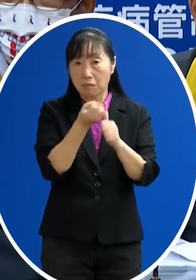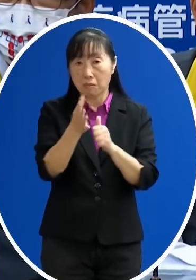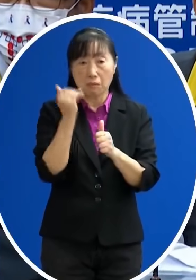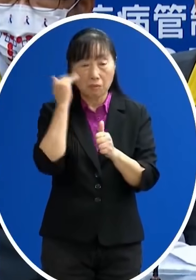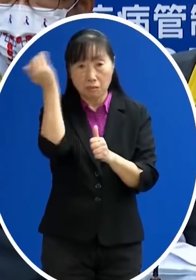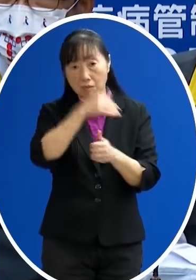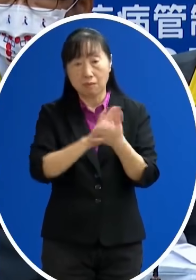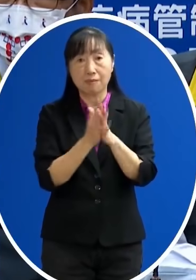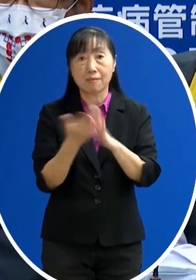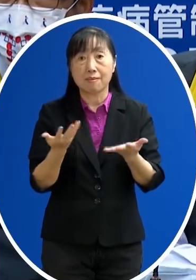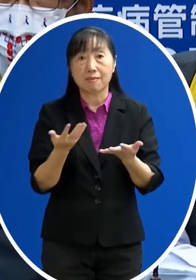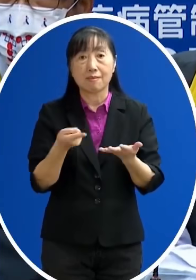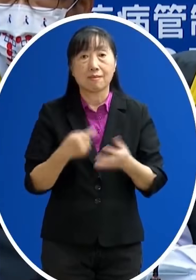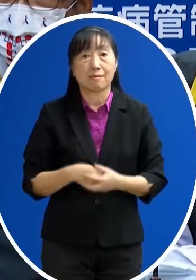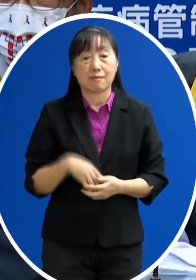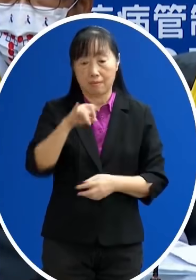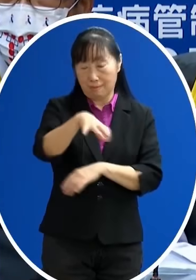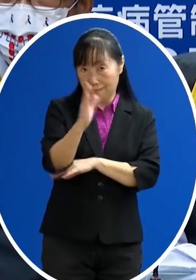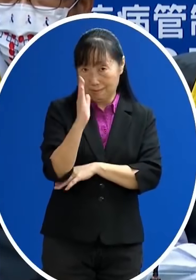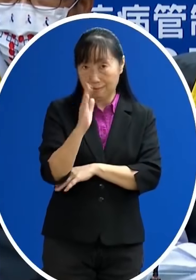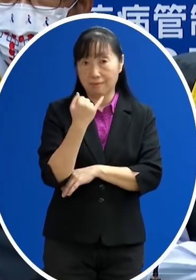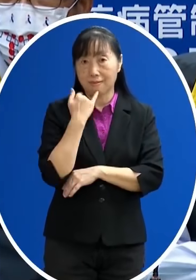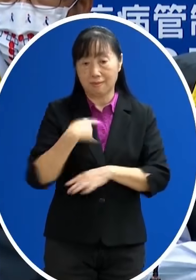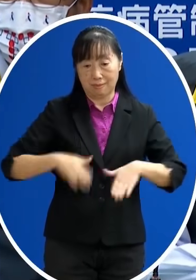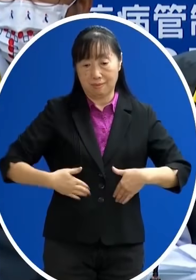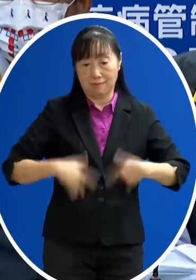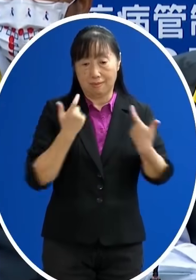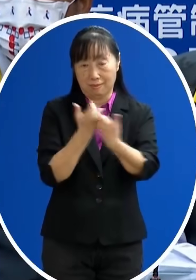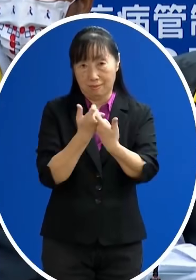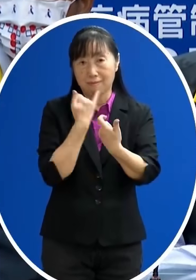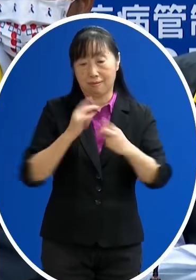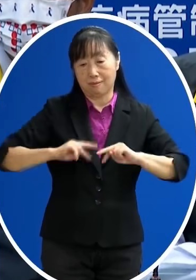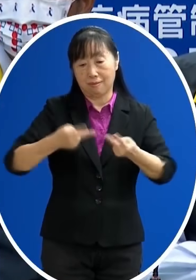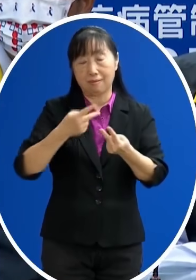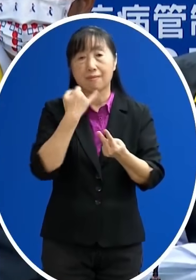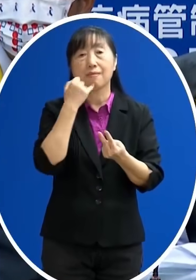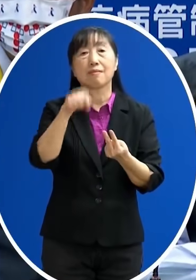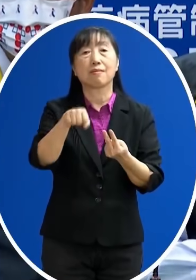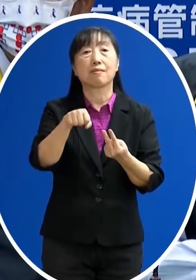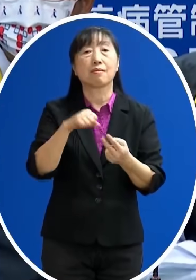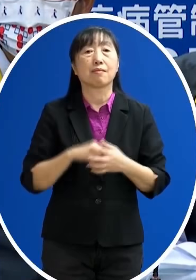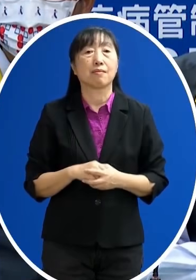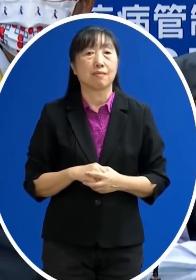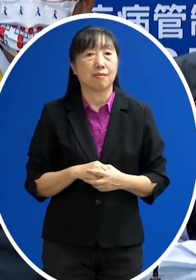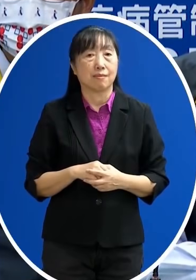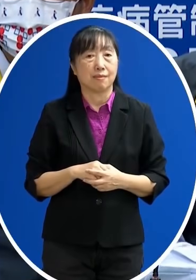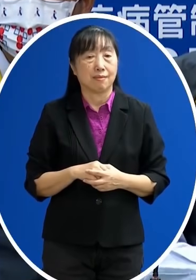的变化。那地方政府为了紧急因应，哈，可以做适度的一个调